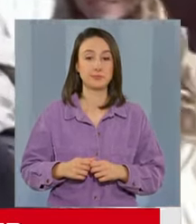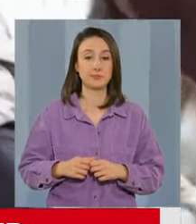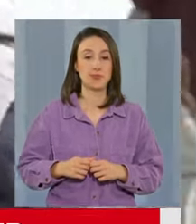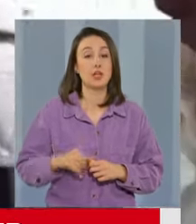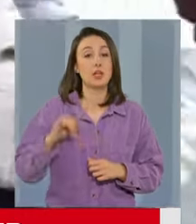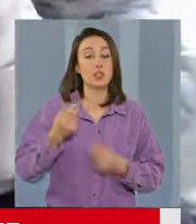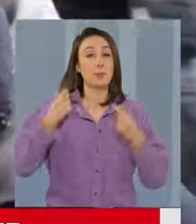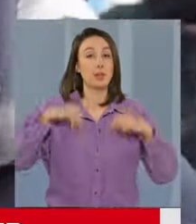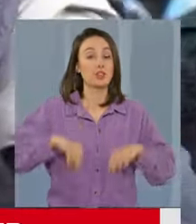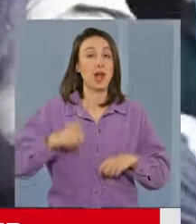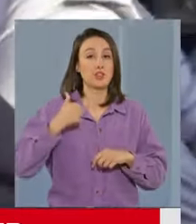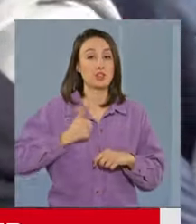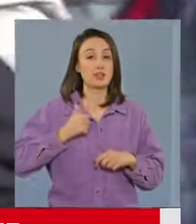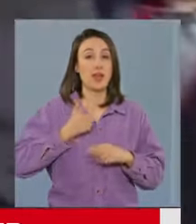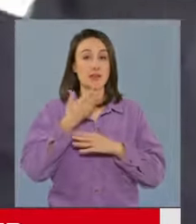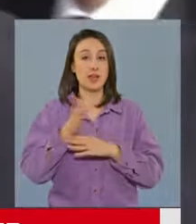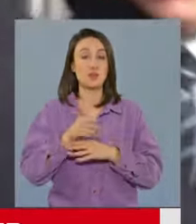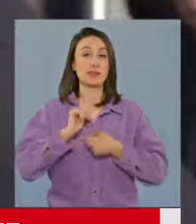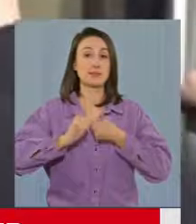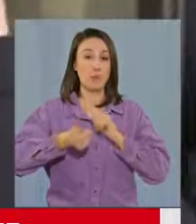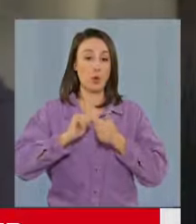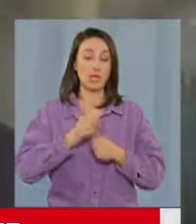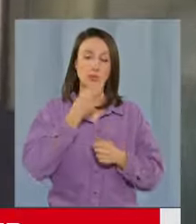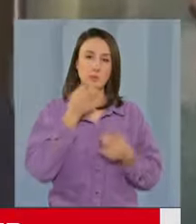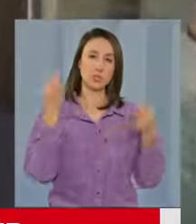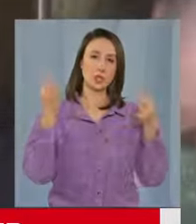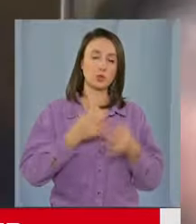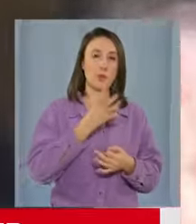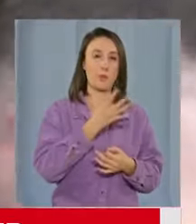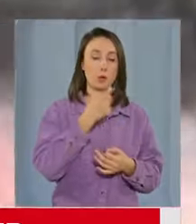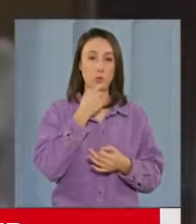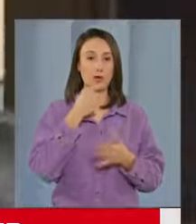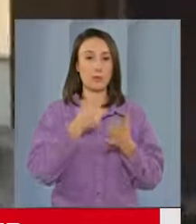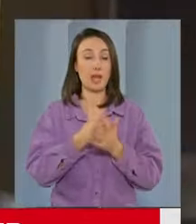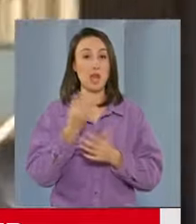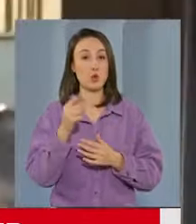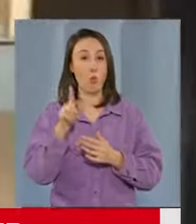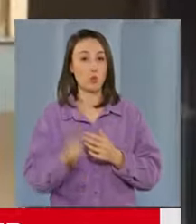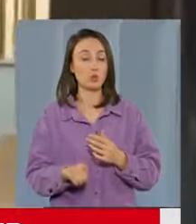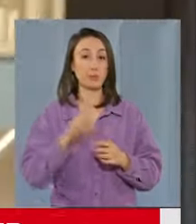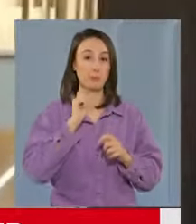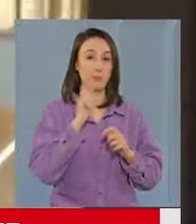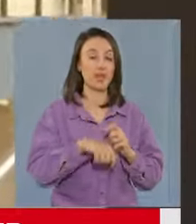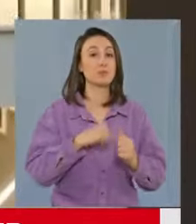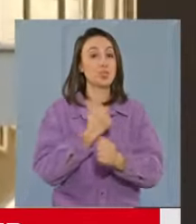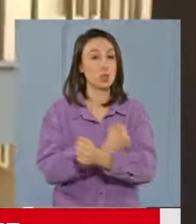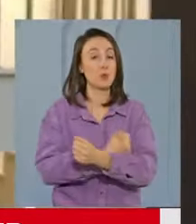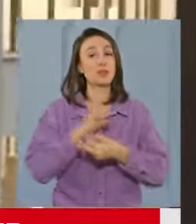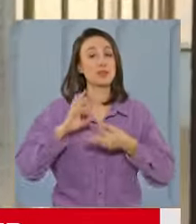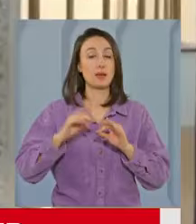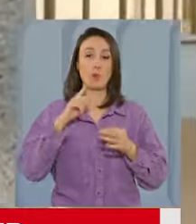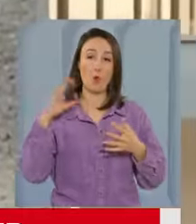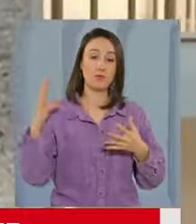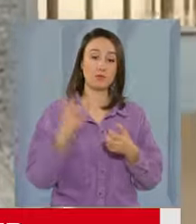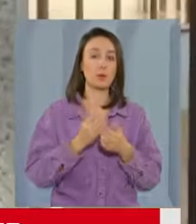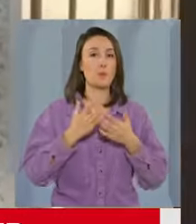Și președinta Agenției Naționale pentru Sport a declarat că reducerea de la 4 ani la 9 luni a sancțiunii pentru doping reprezintă o